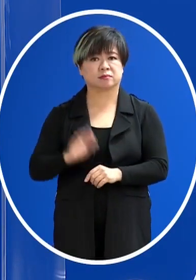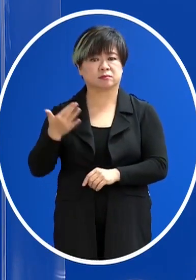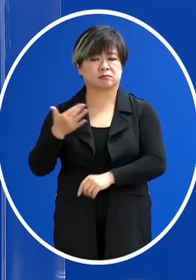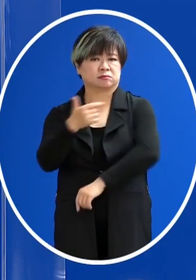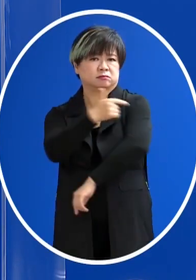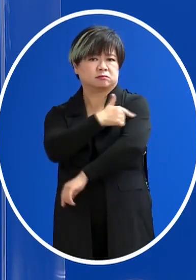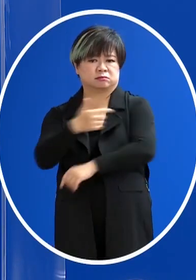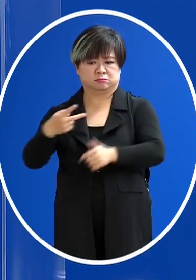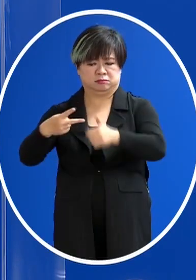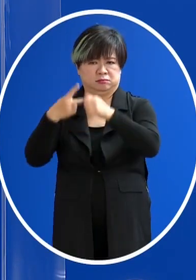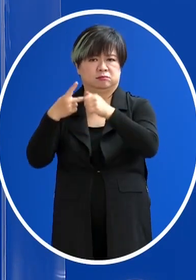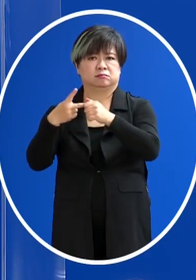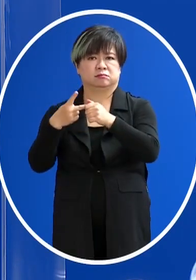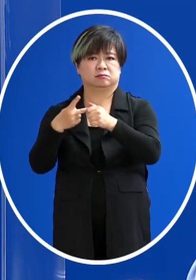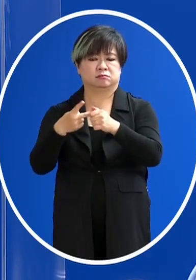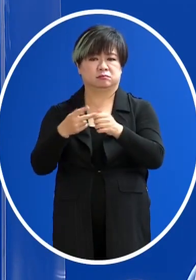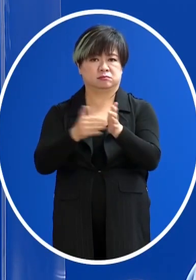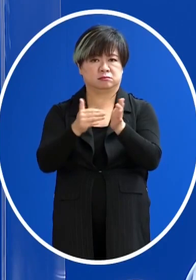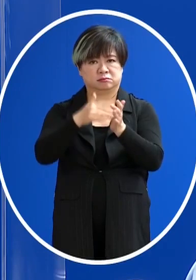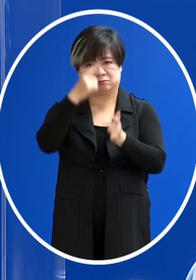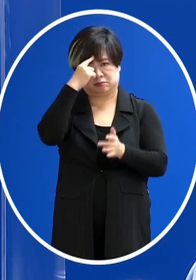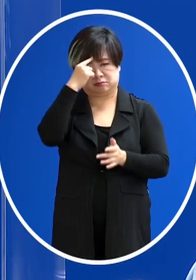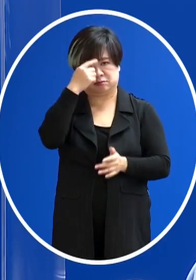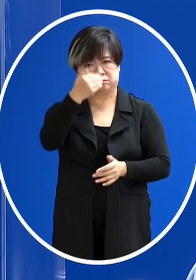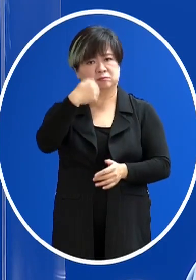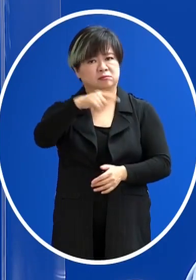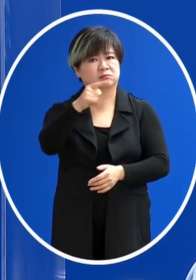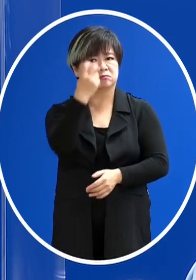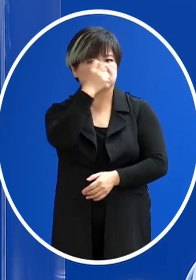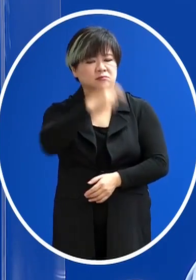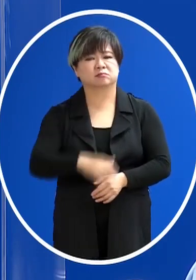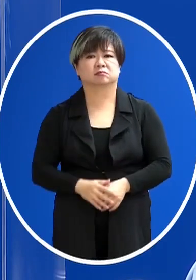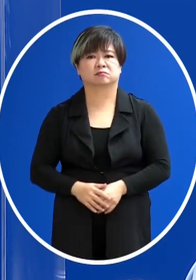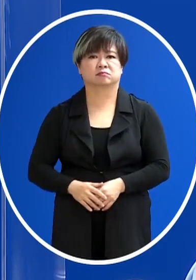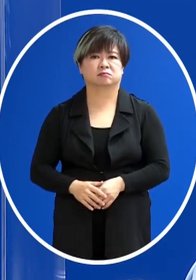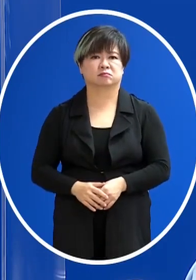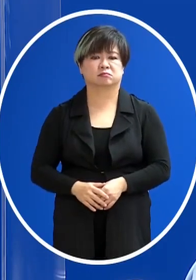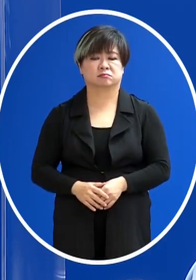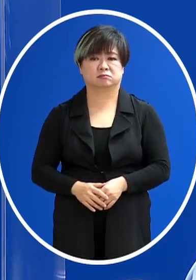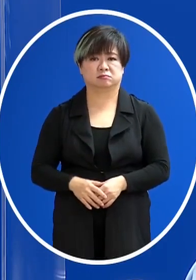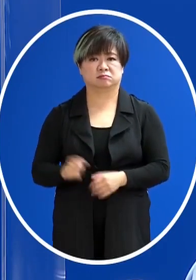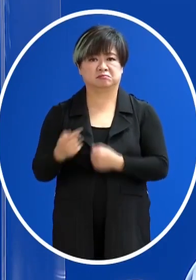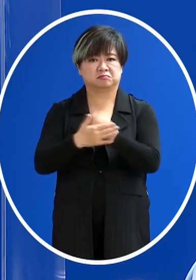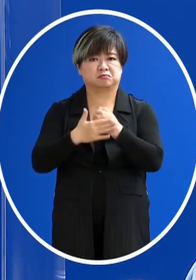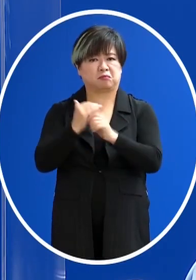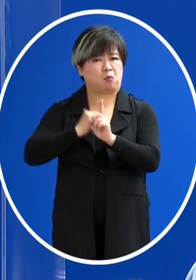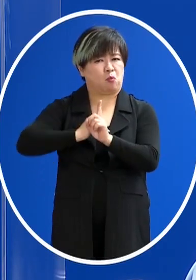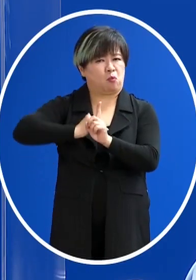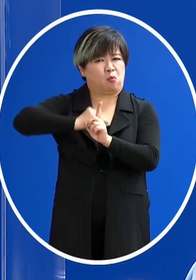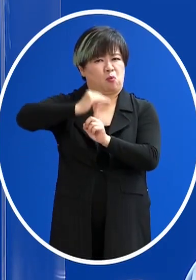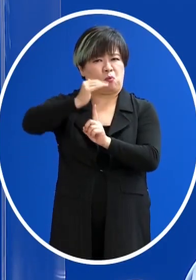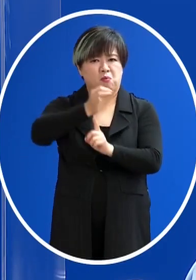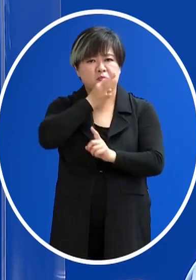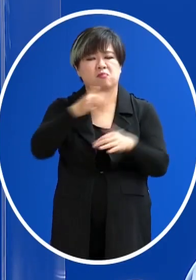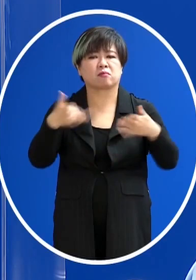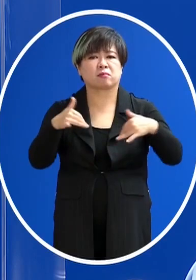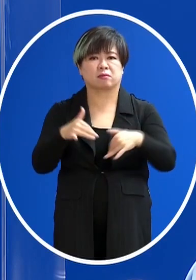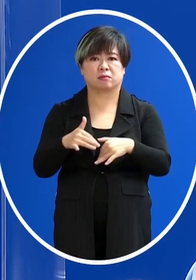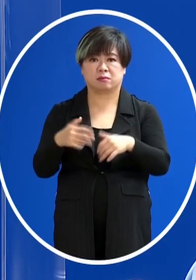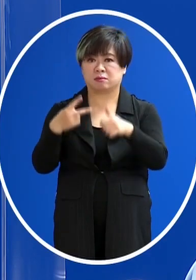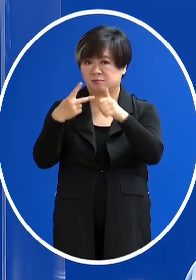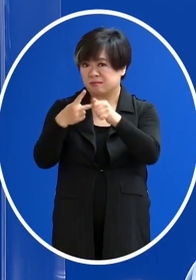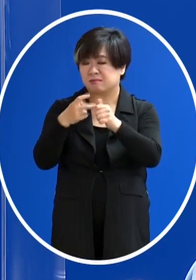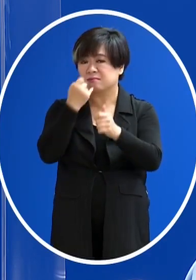第二剂的第9天哈就去做检验，所以这时候其实还没有产生足够的一个保护力。那第二种可能性是